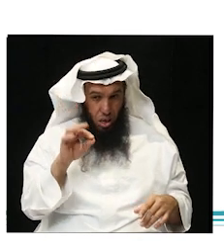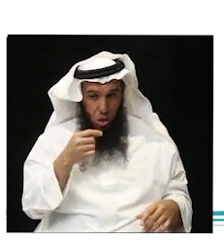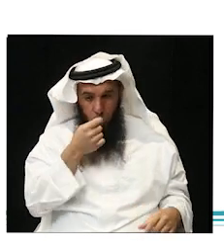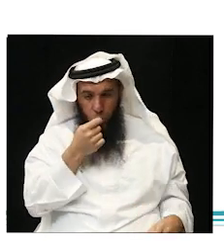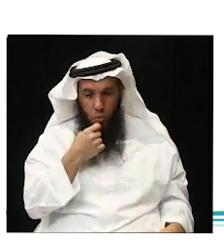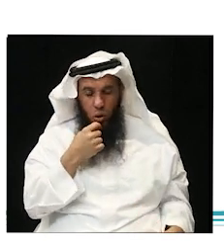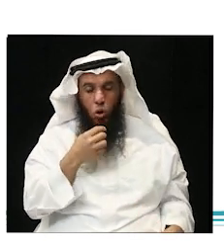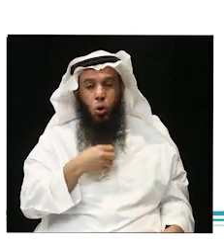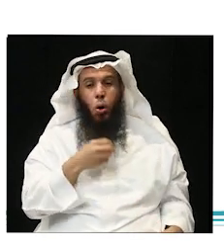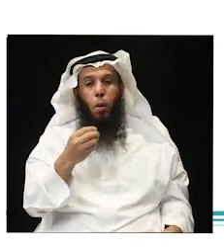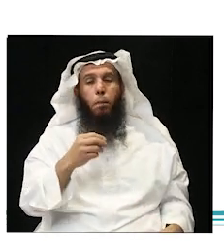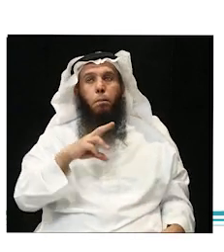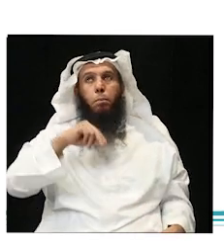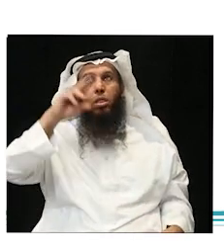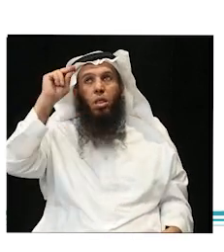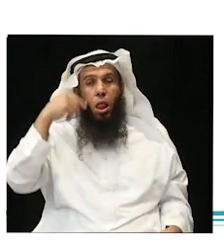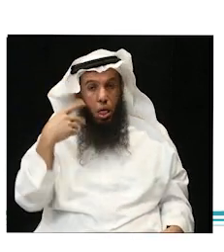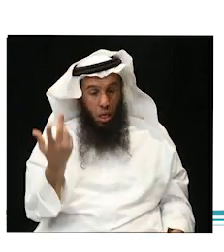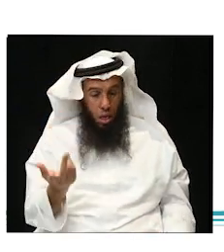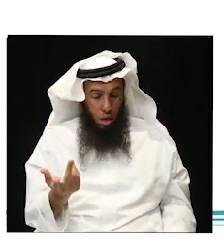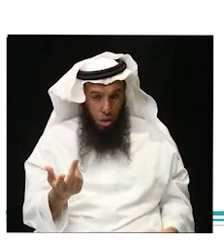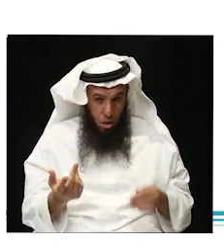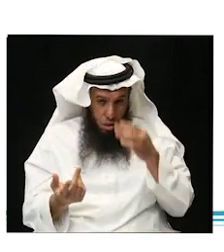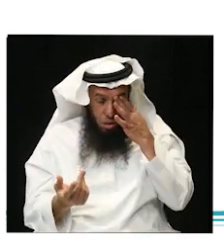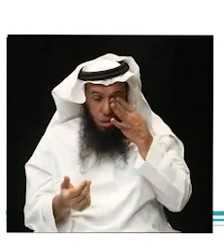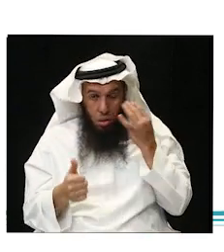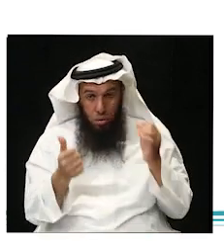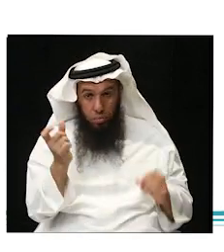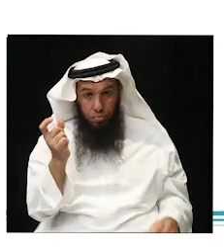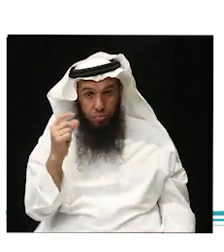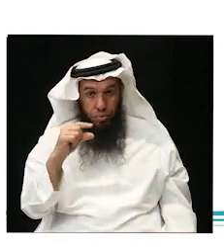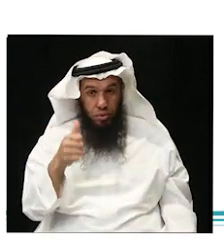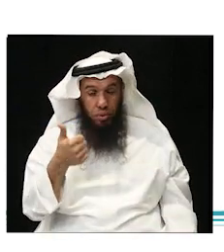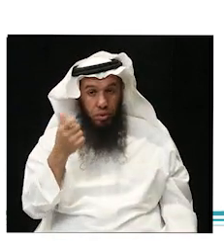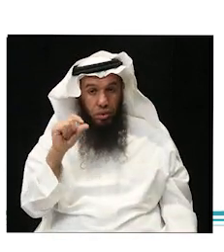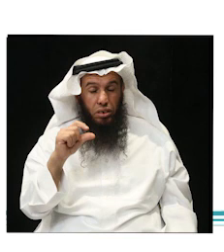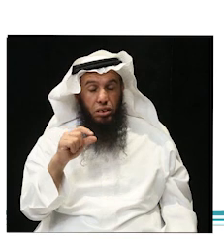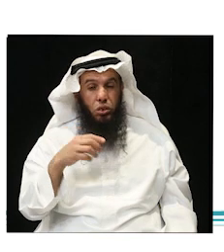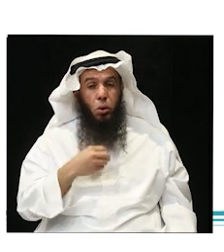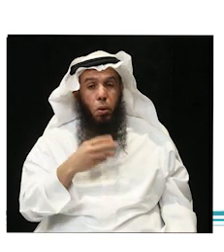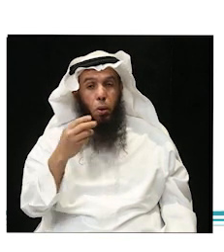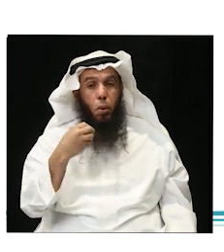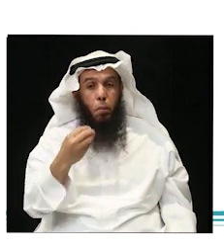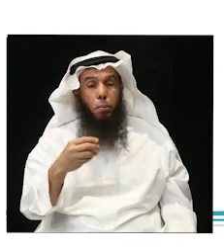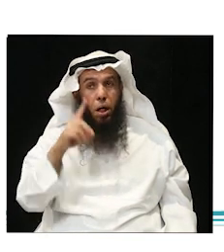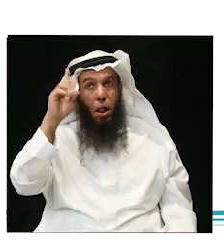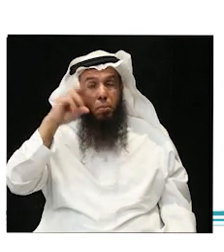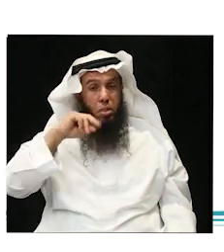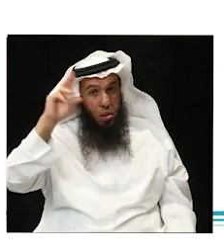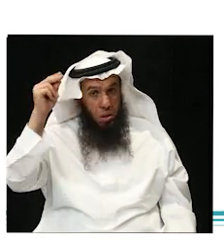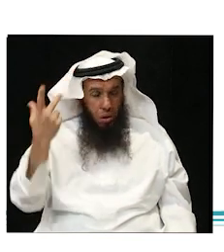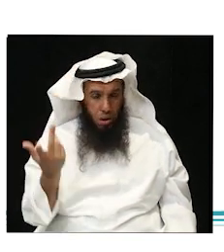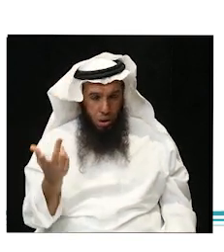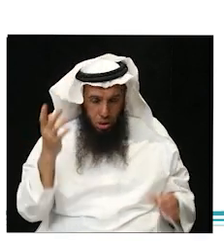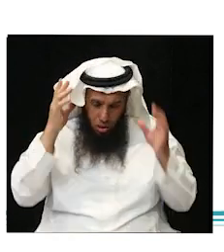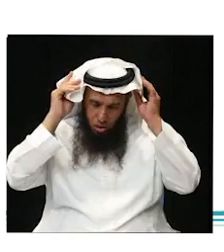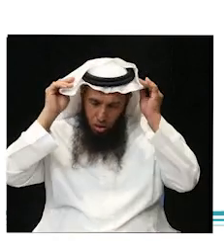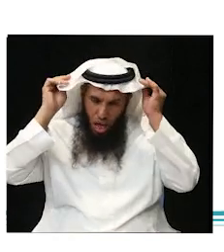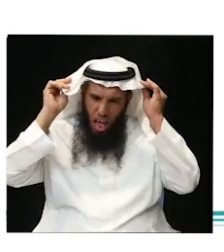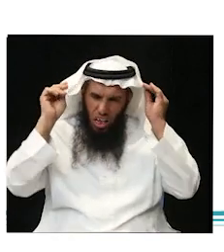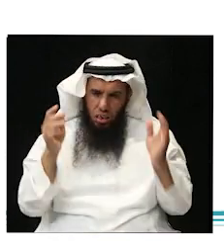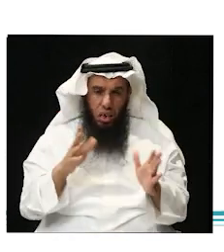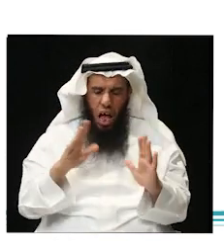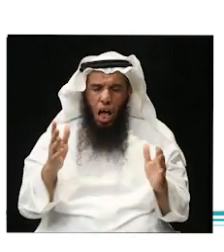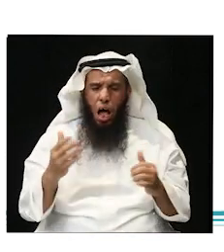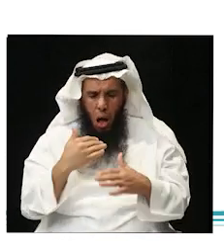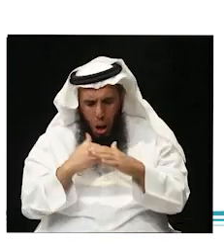الله سبحانه وتعالى، فهذا شرك أكبر. طيب المحبة المباحة، وهي المحبة التي من فطرة